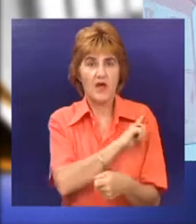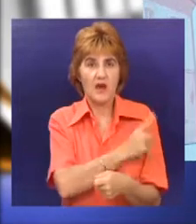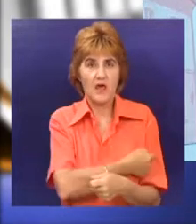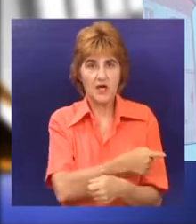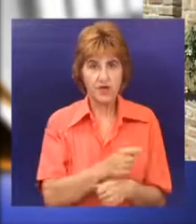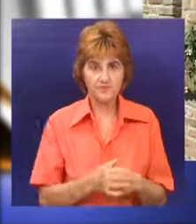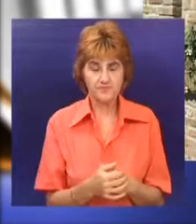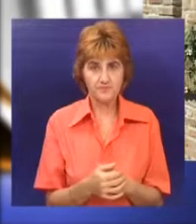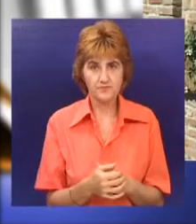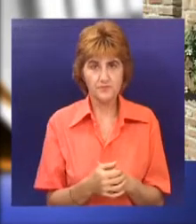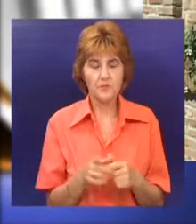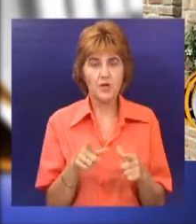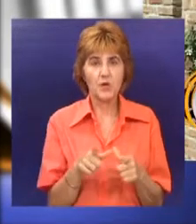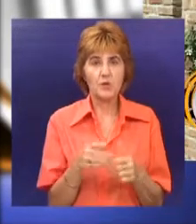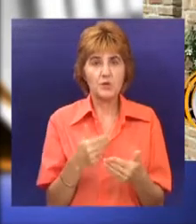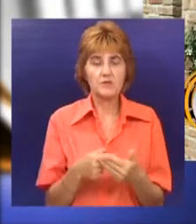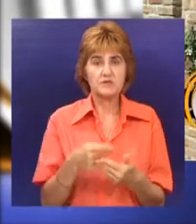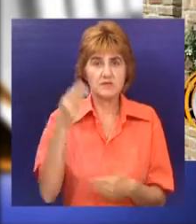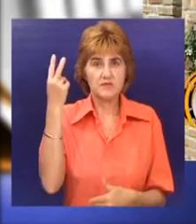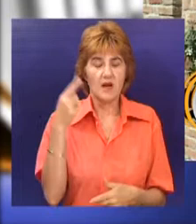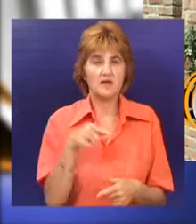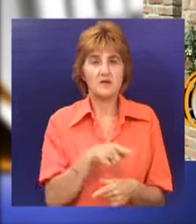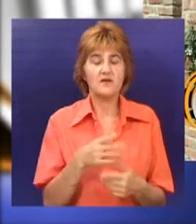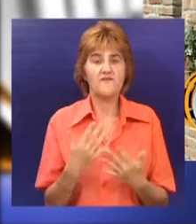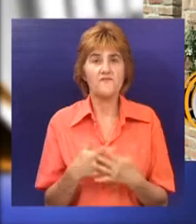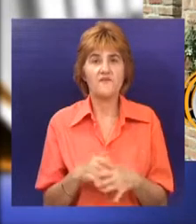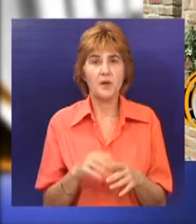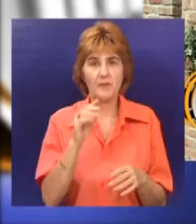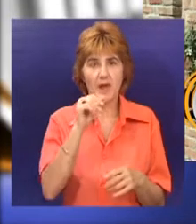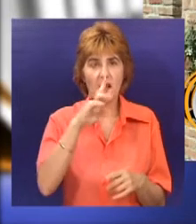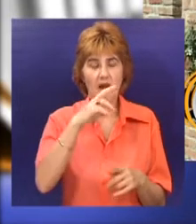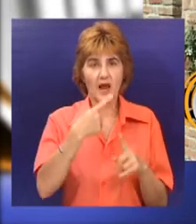energiju. U zgradi Ekološkog centra firma Rehau će